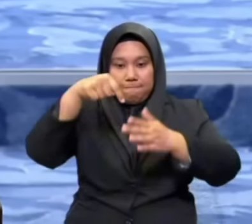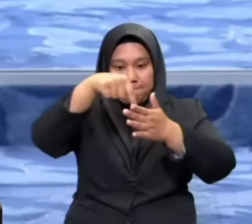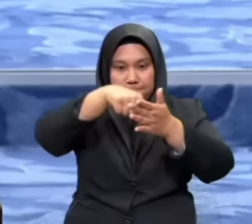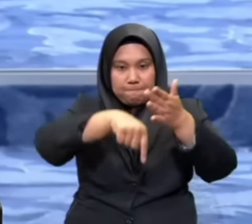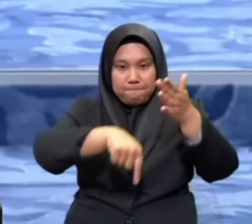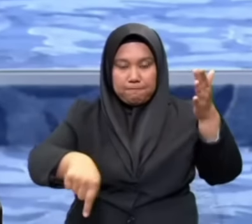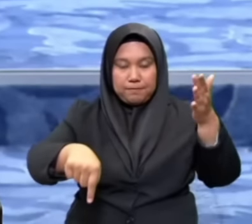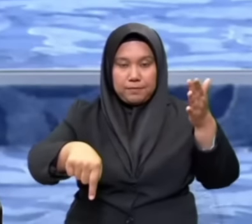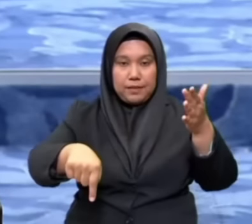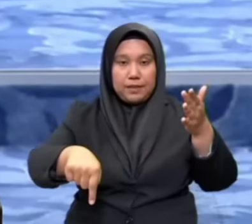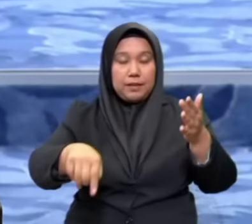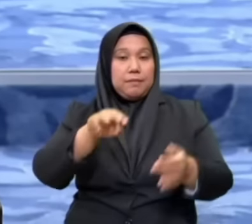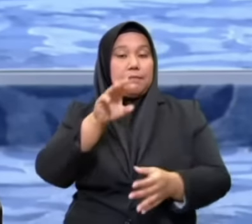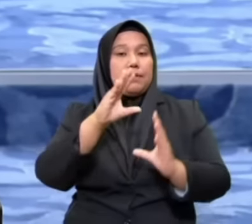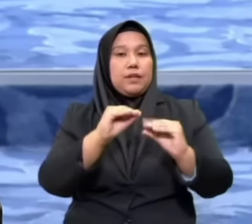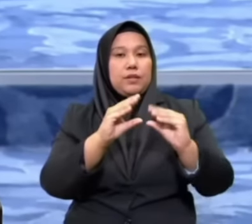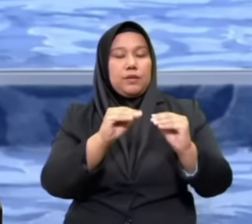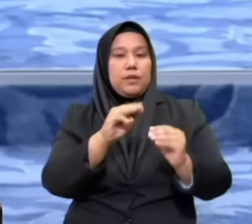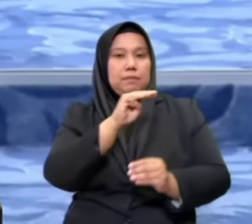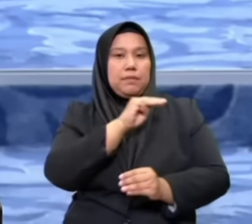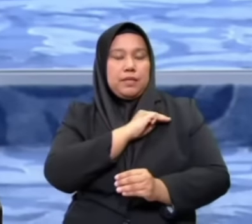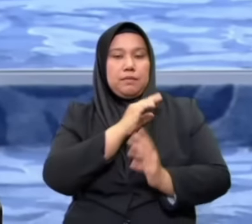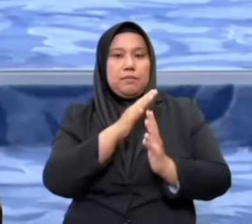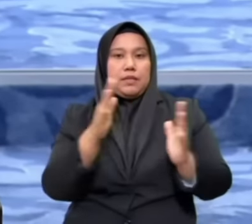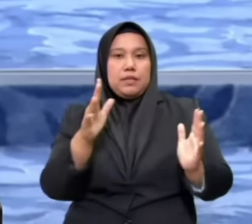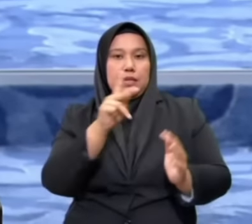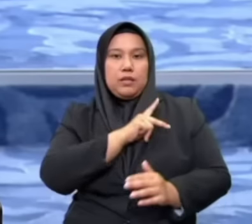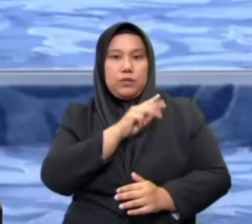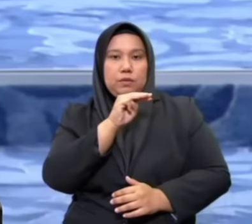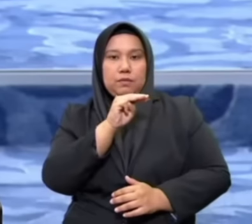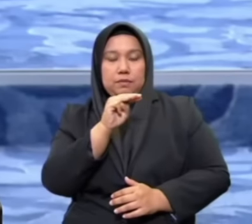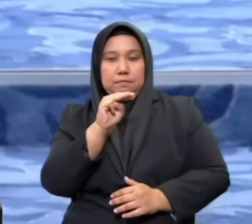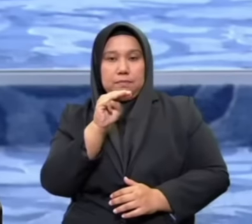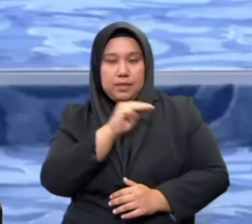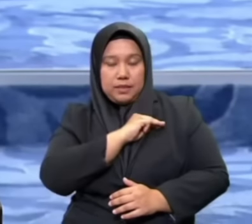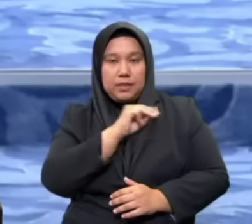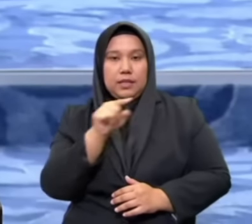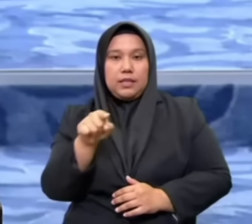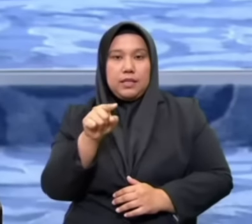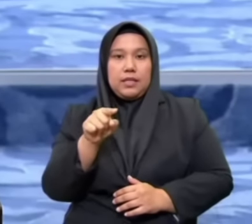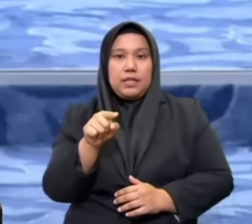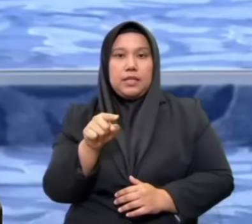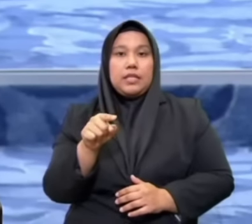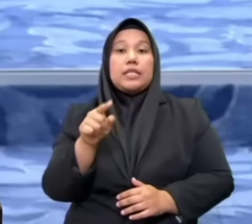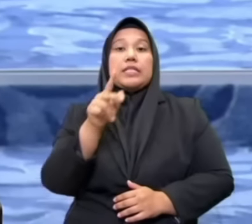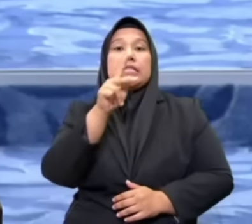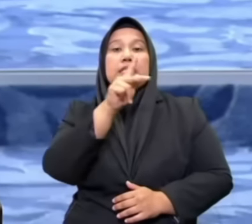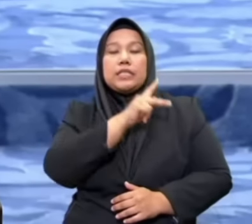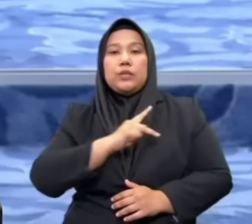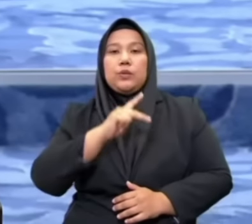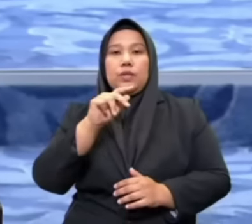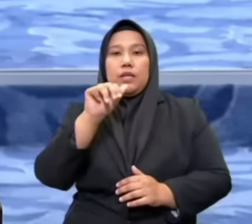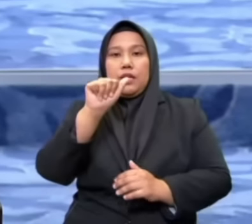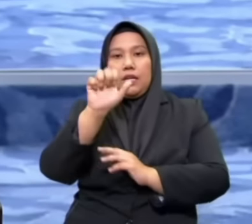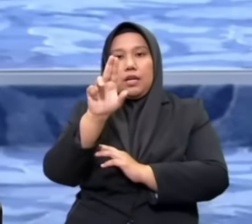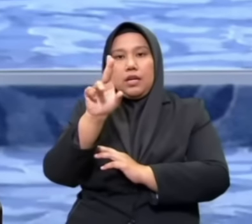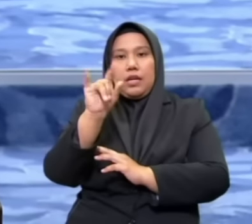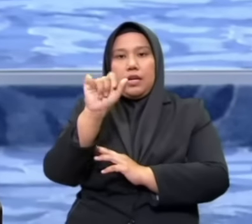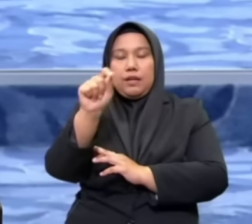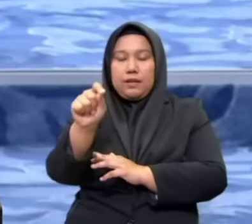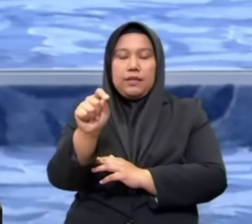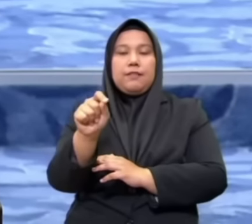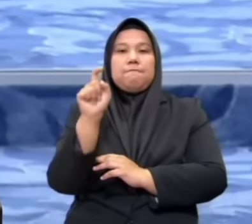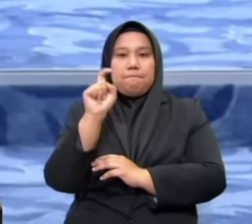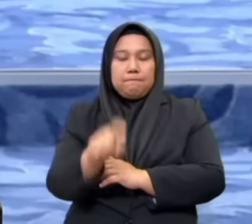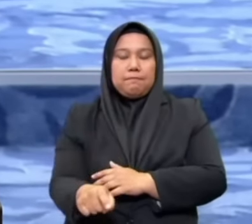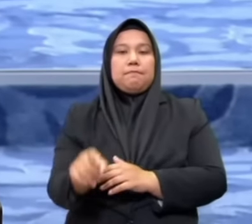dengan Menteri Besar dan Ketua Menteri, saya juga telah menegaskan perlu Ketua Audit campur kerana kadang-kadang kita tidak dapat pantau sehingga peringkat